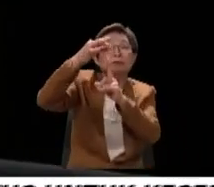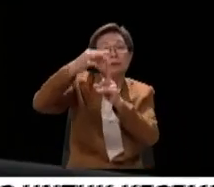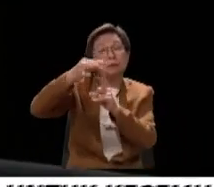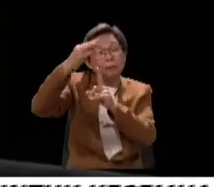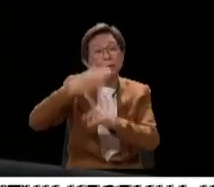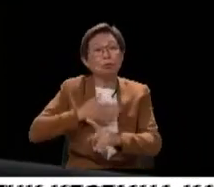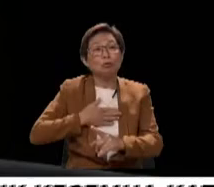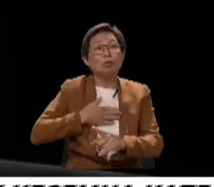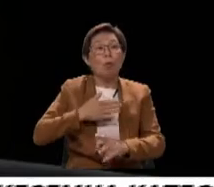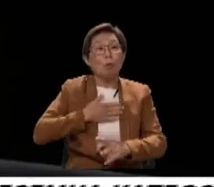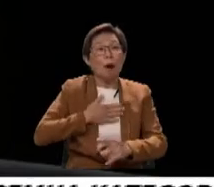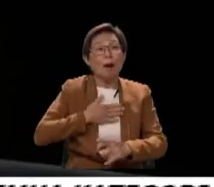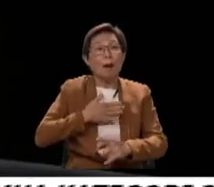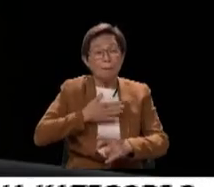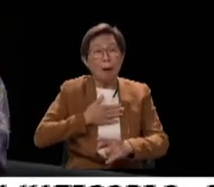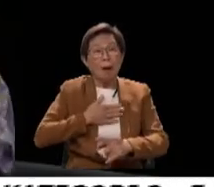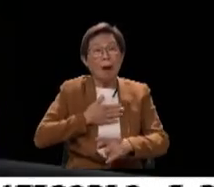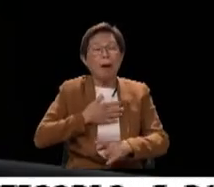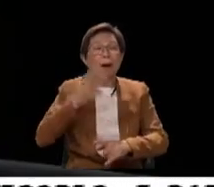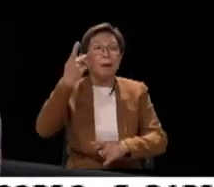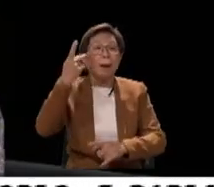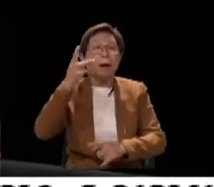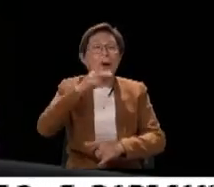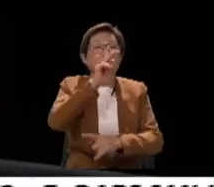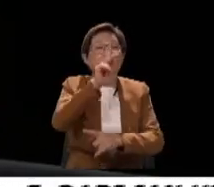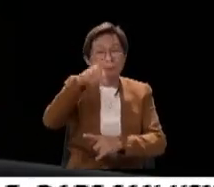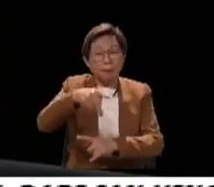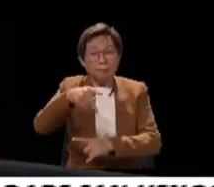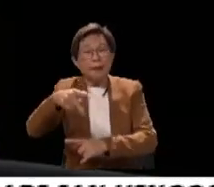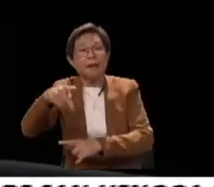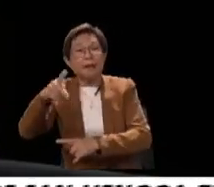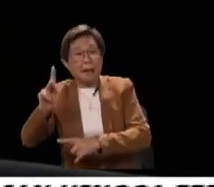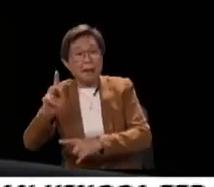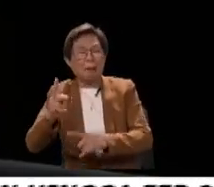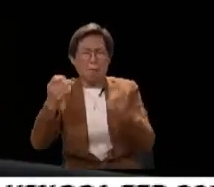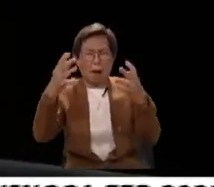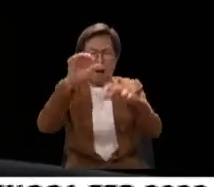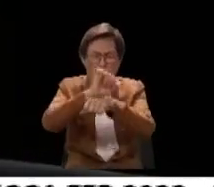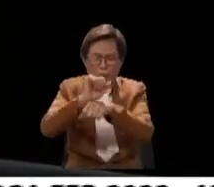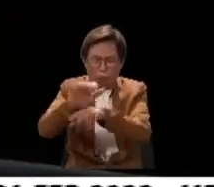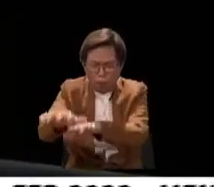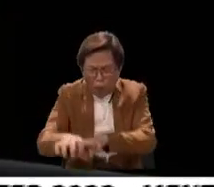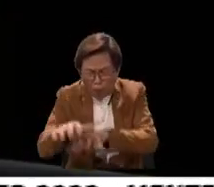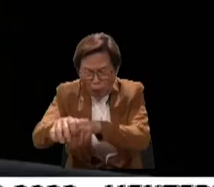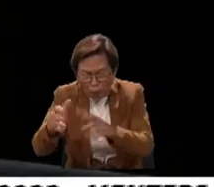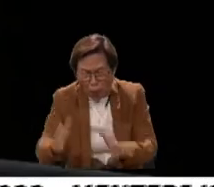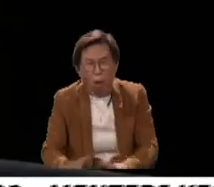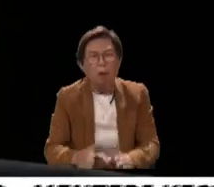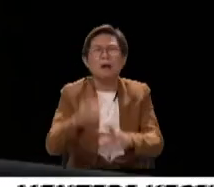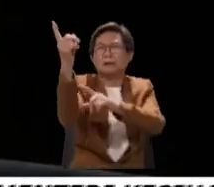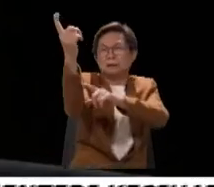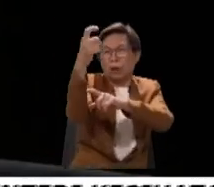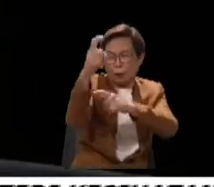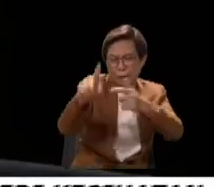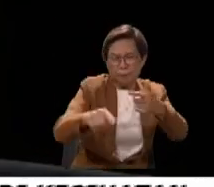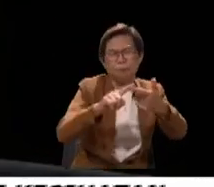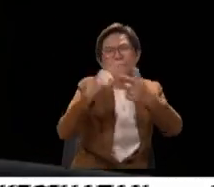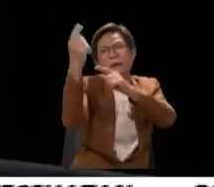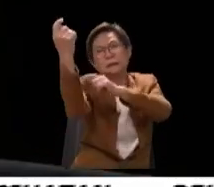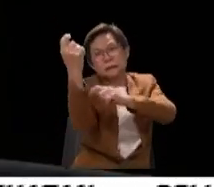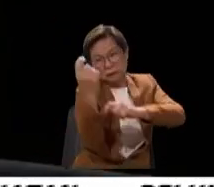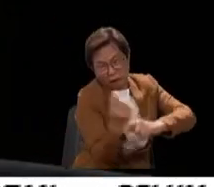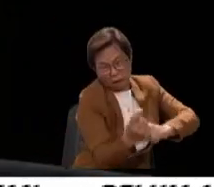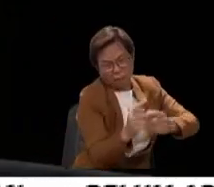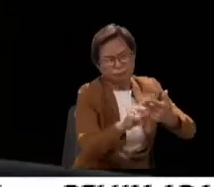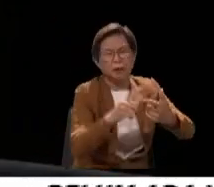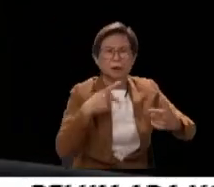Kementerian perladangan yang mana kita banyak pekebun-pbun kecil ya A sawit dan getah khususnya dua ni terutamanya dan juga kita ada juga